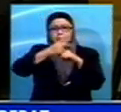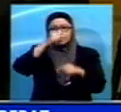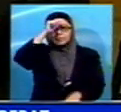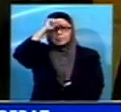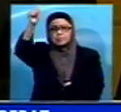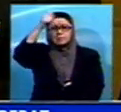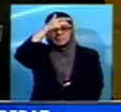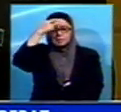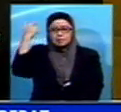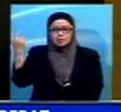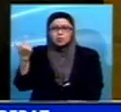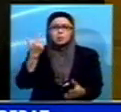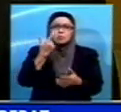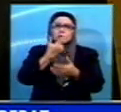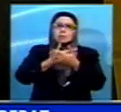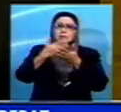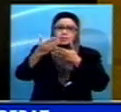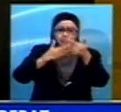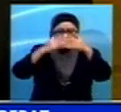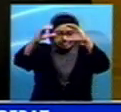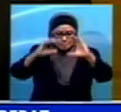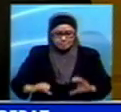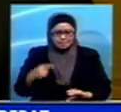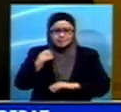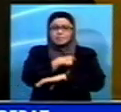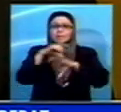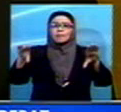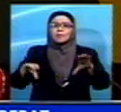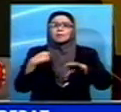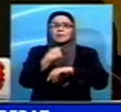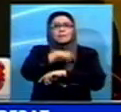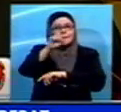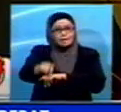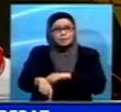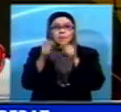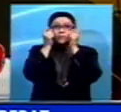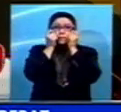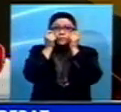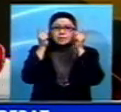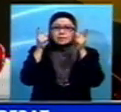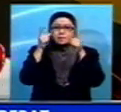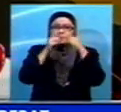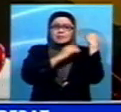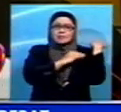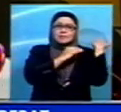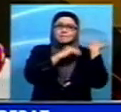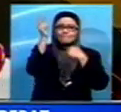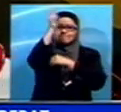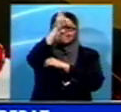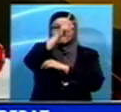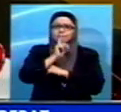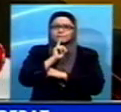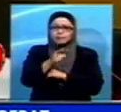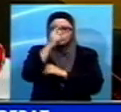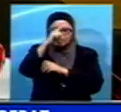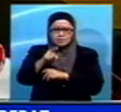walau Bagaimana Charles Sekalipun kita buat kita kenal sudah bahwa tanggungjawab kerajaan sebenarnya